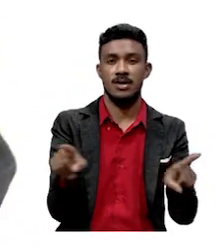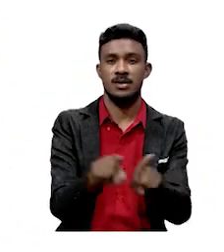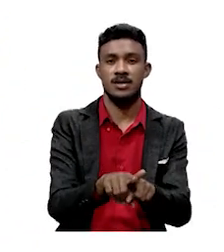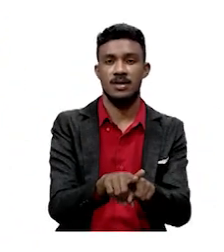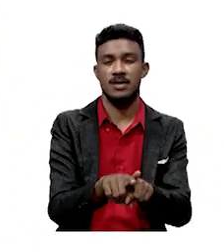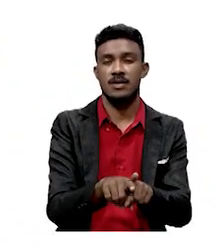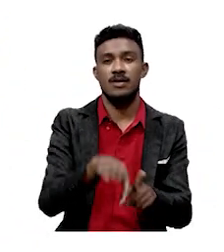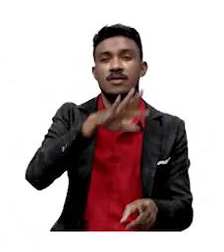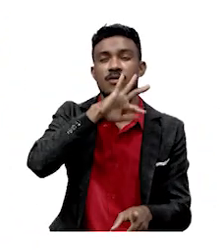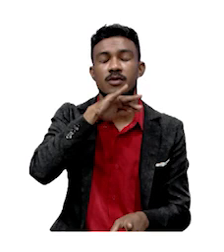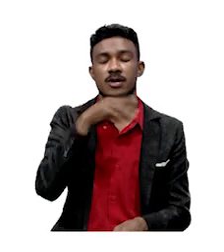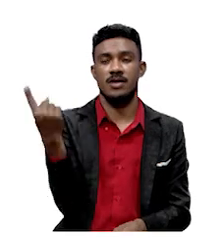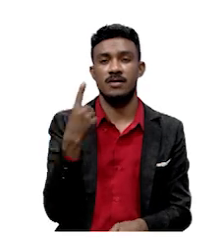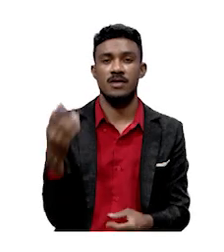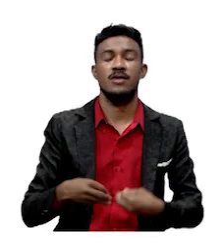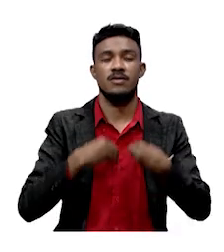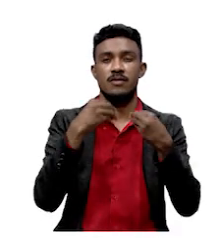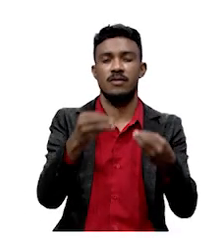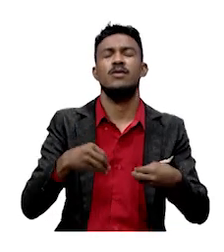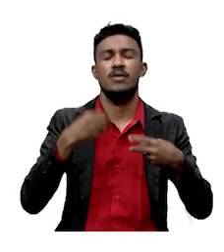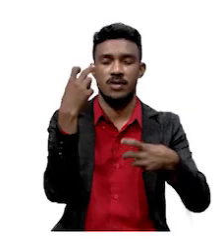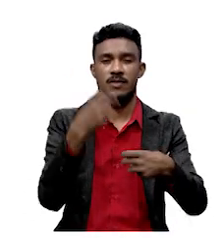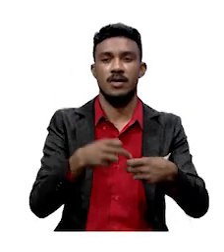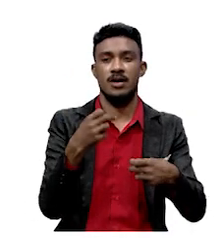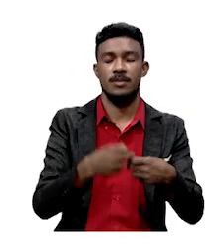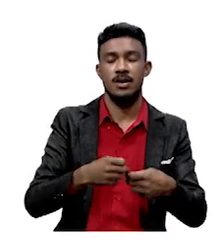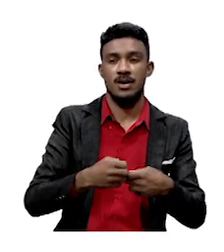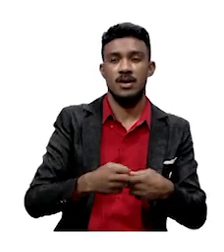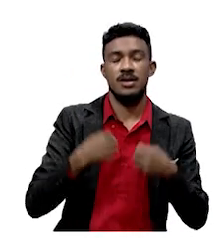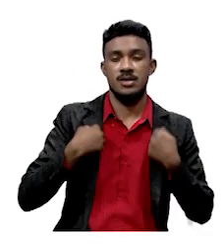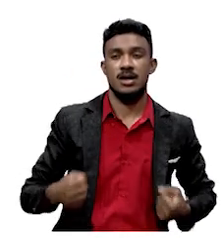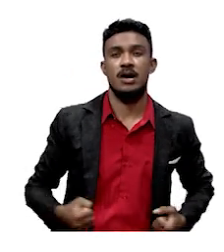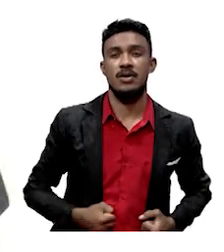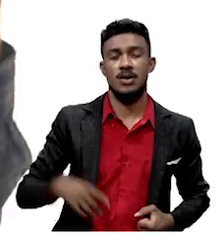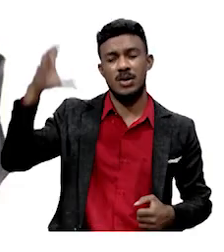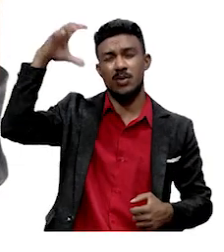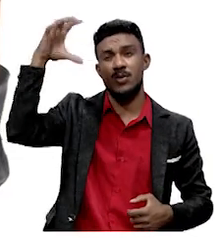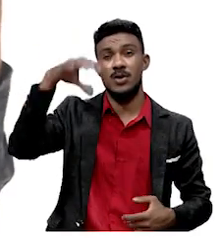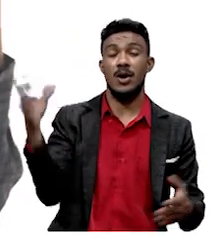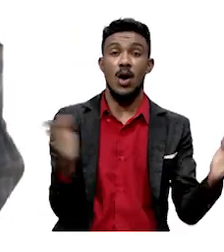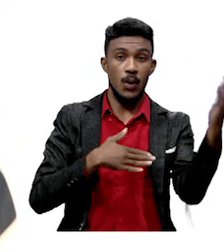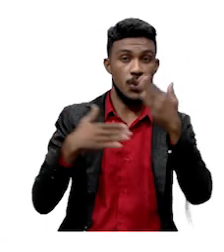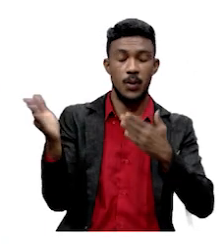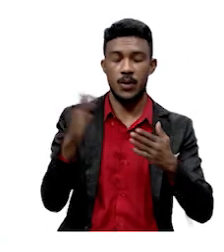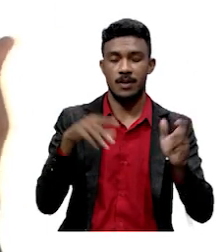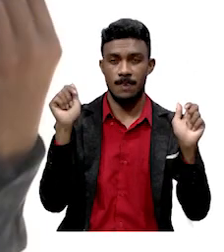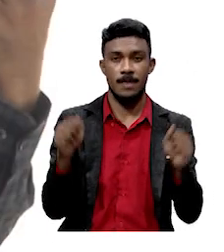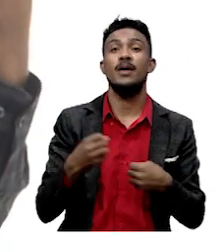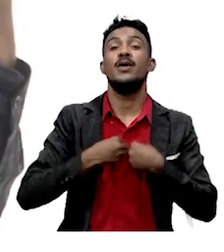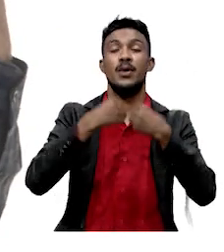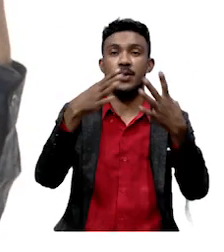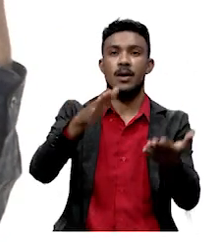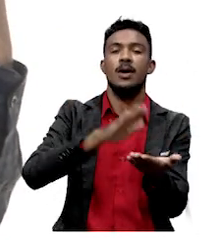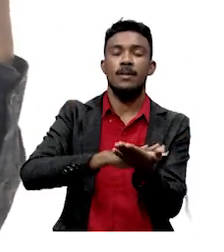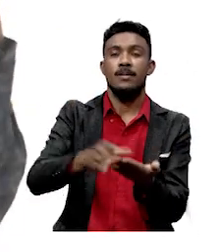kala. So mong bela impactu betena saudi. Loro mana asa aning udang aning rumah kan atau di beli hu libre saya is ni bemak